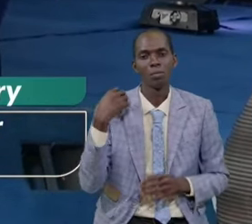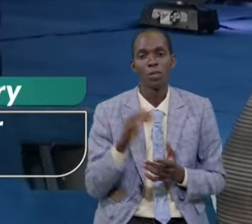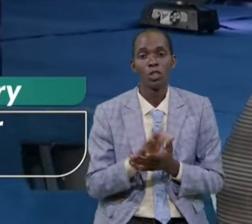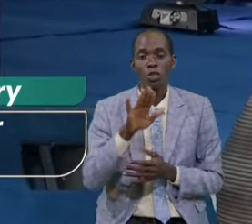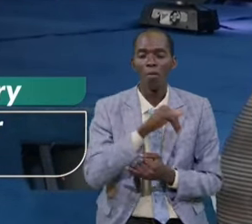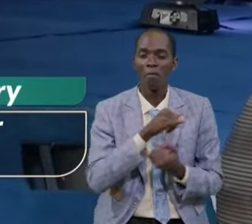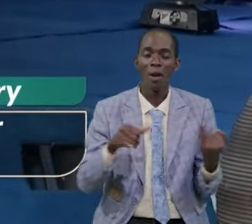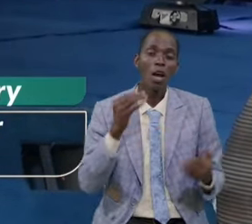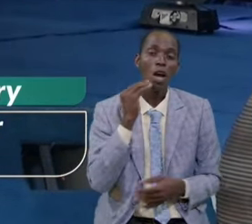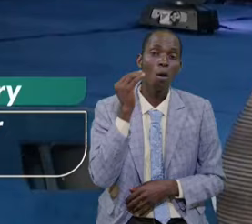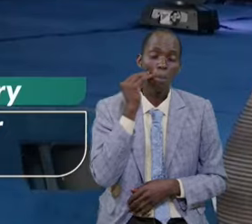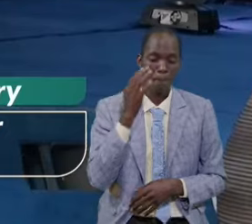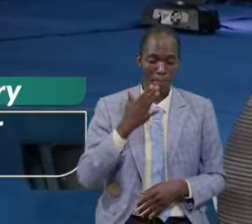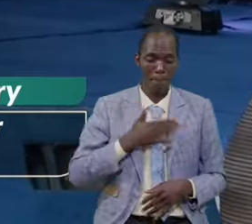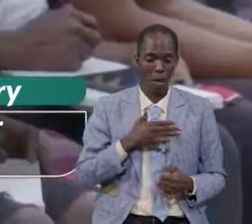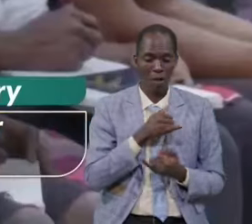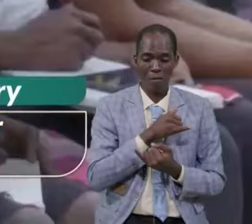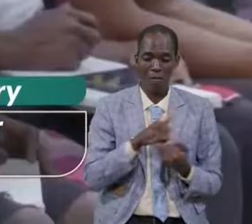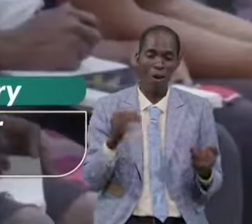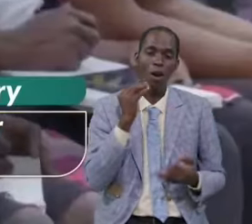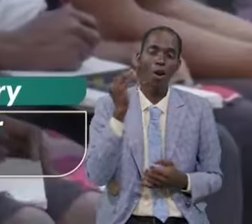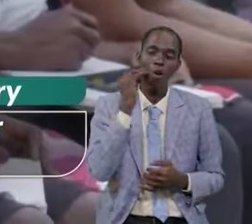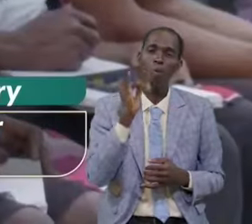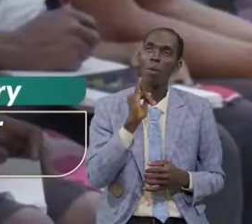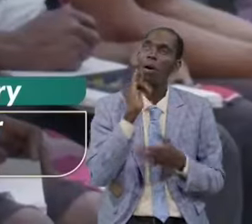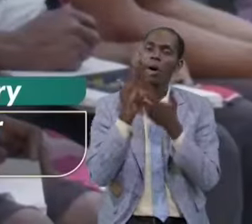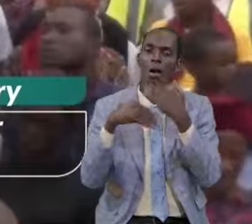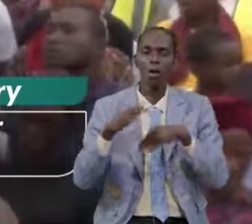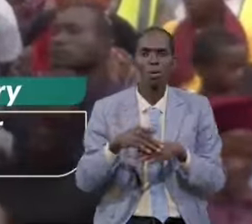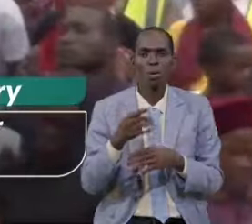demeure finale, ma demeure finale est au ciel.